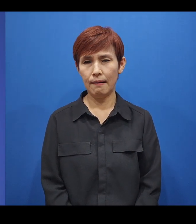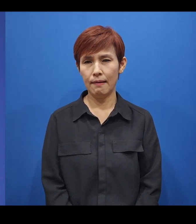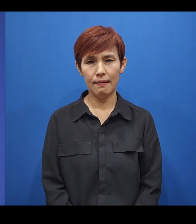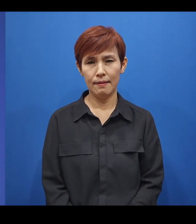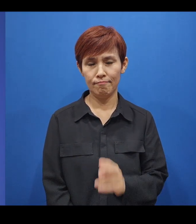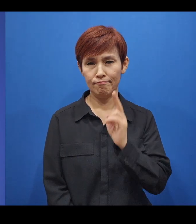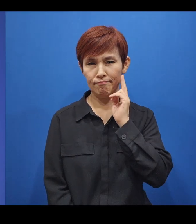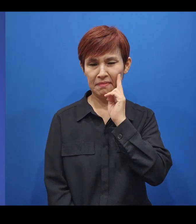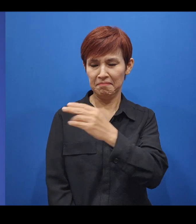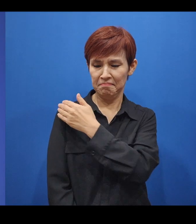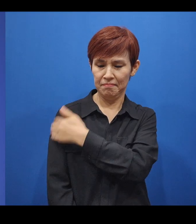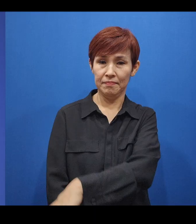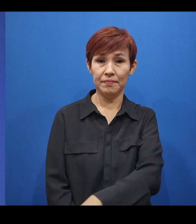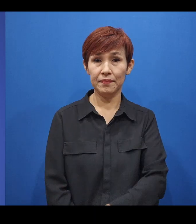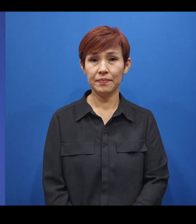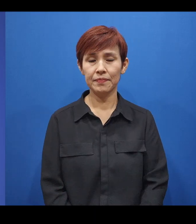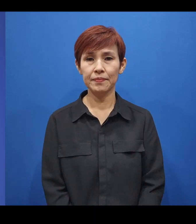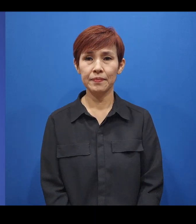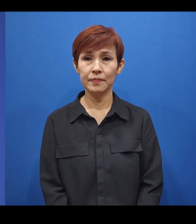대해요.